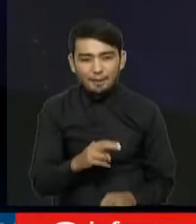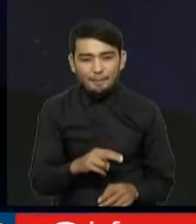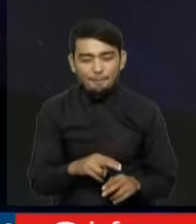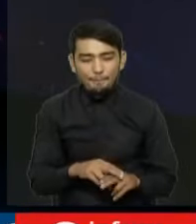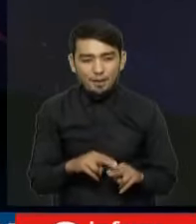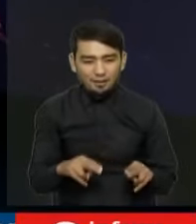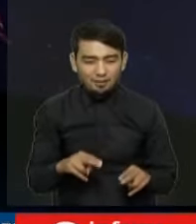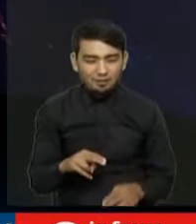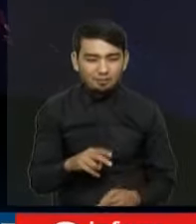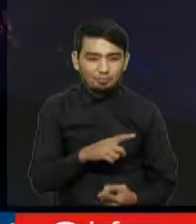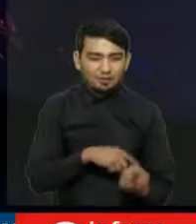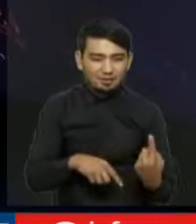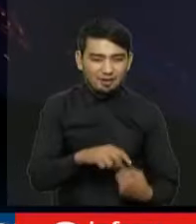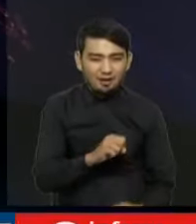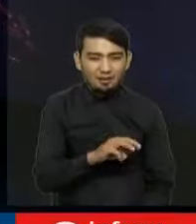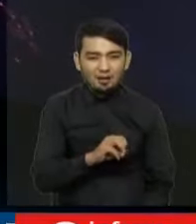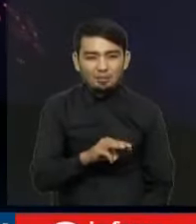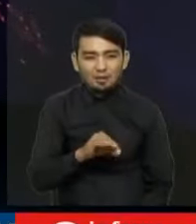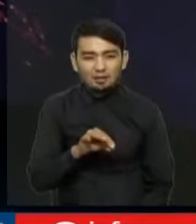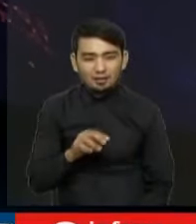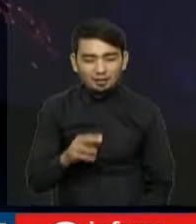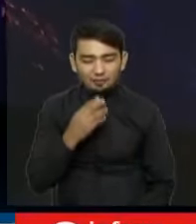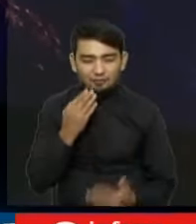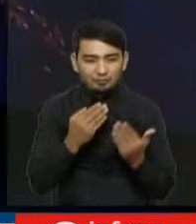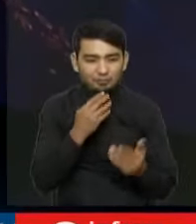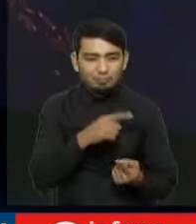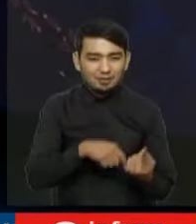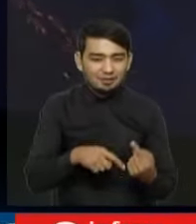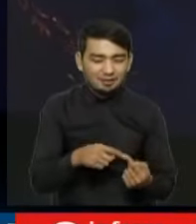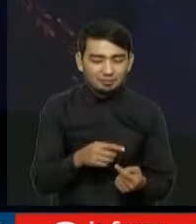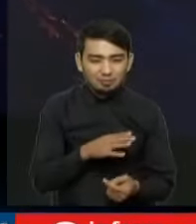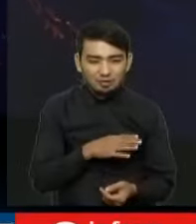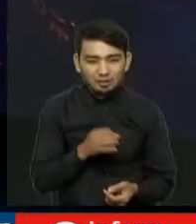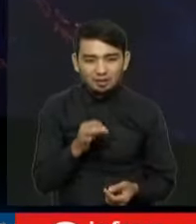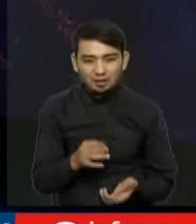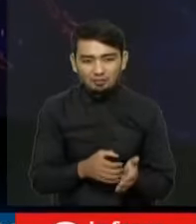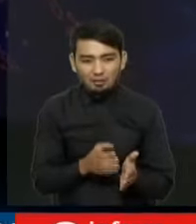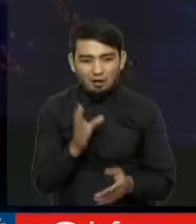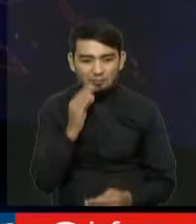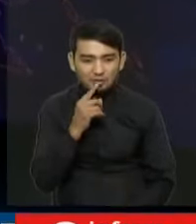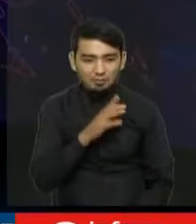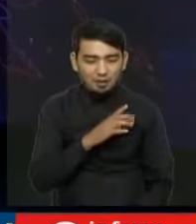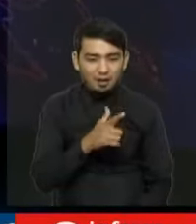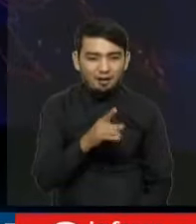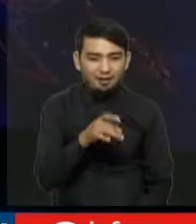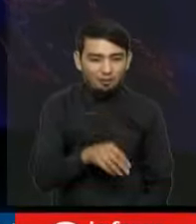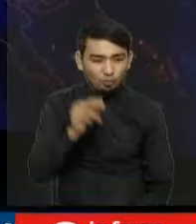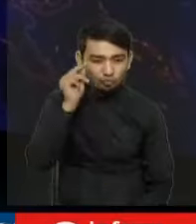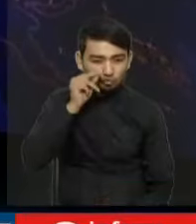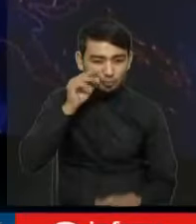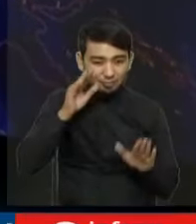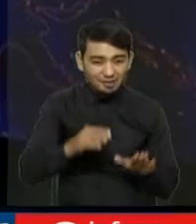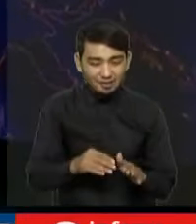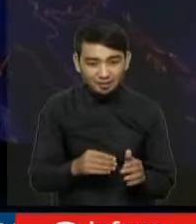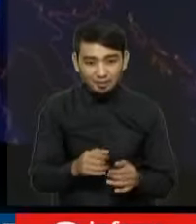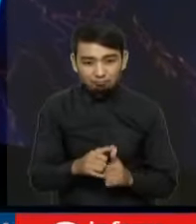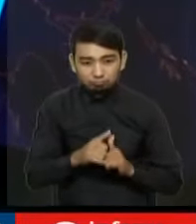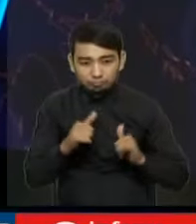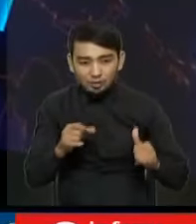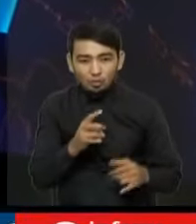предпринимателей «Атамикен» после проведенного опроса бизнеса. Почему, несмотря на увеличение грантов в учебных заведениях, дефицит